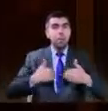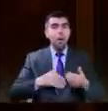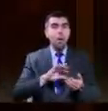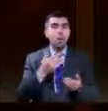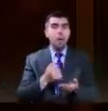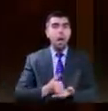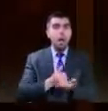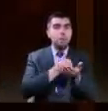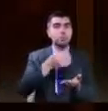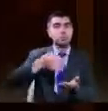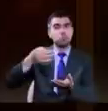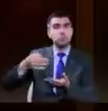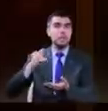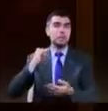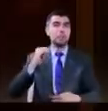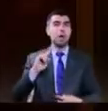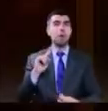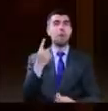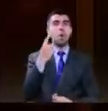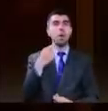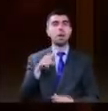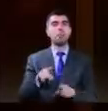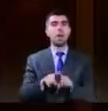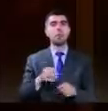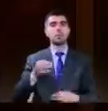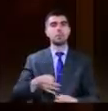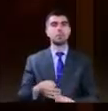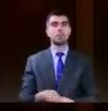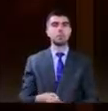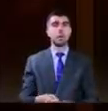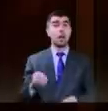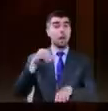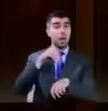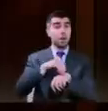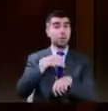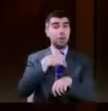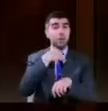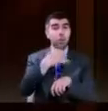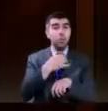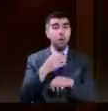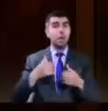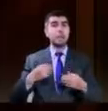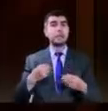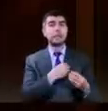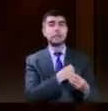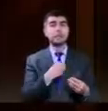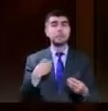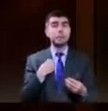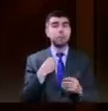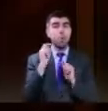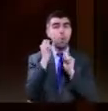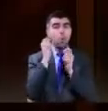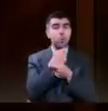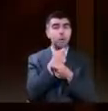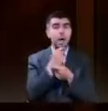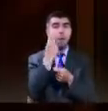بفعله الصحة النفسية والعقلية أولوية ببلادنا. كما تم تدشين المستشفى الجهوي للأمراض العقلية والنفسية بوجدة 120